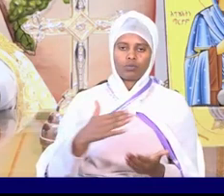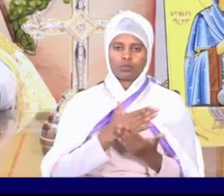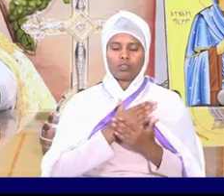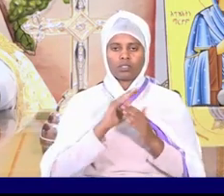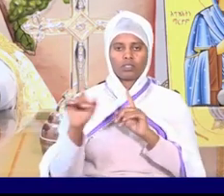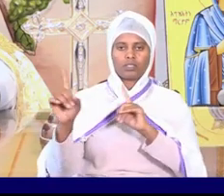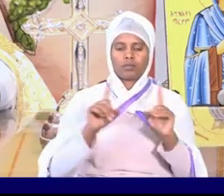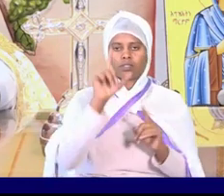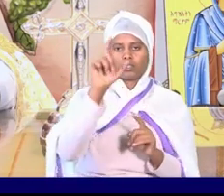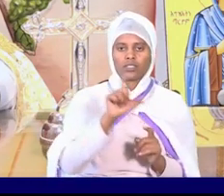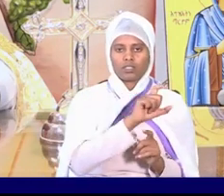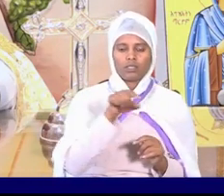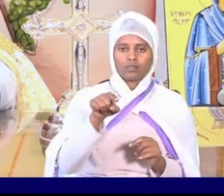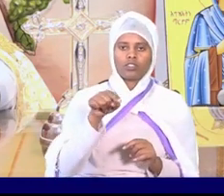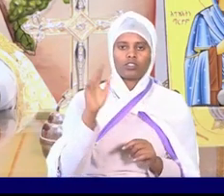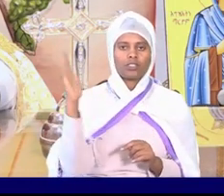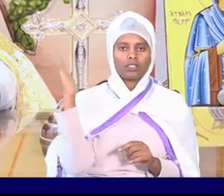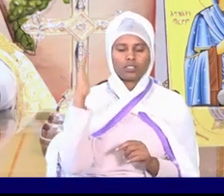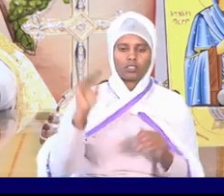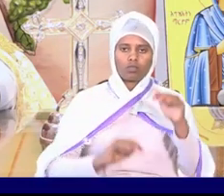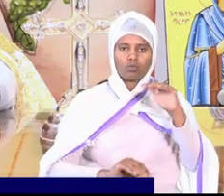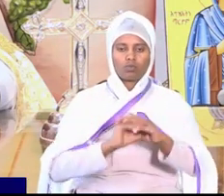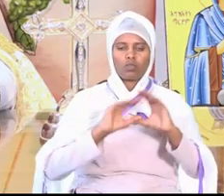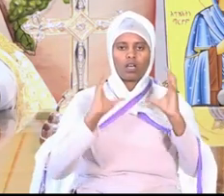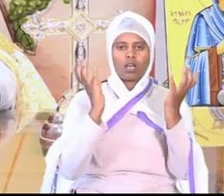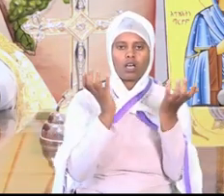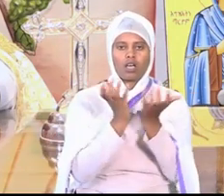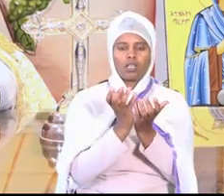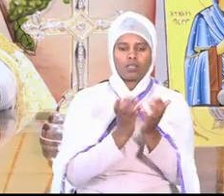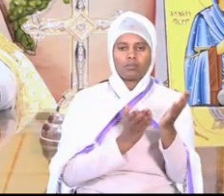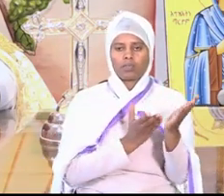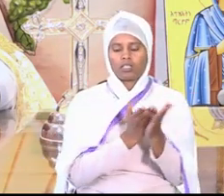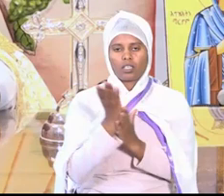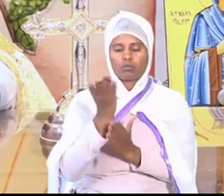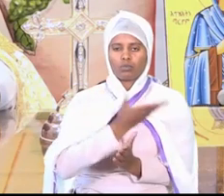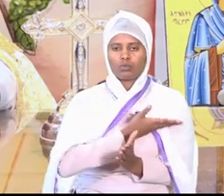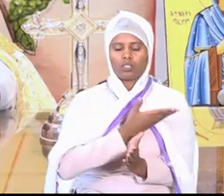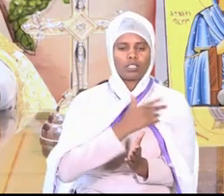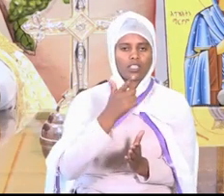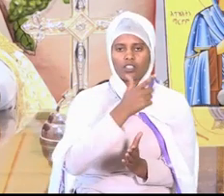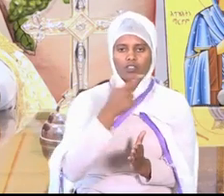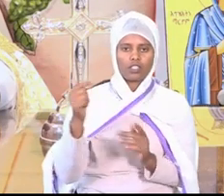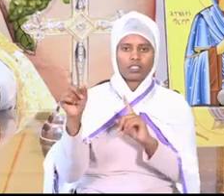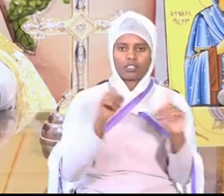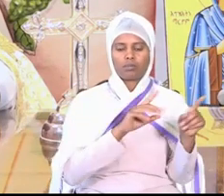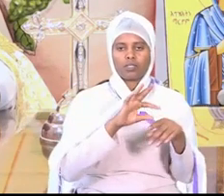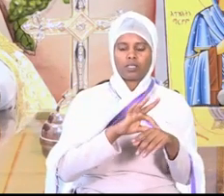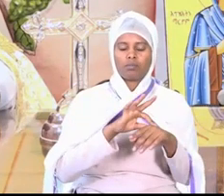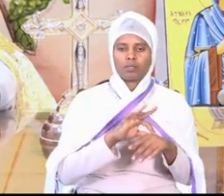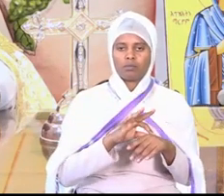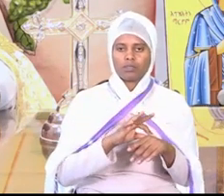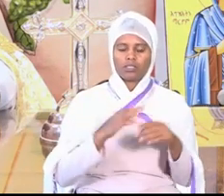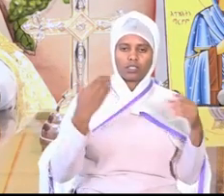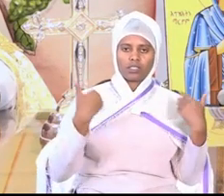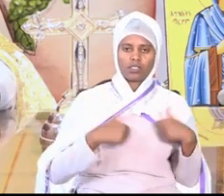ፍቁራን ህዝበ ክርስቲያን ኣብዚ እዋን እዚ ኣብ ሙሉእ ዓለም እናተላብዐ ብኣማኢት ኣሽሓት ሰባት